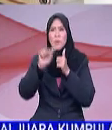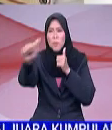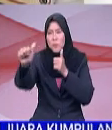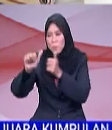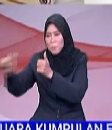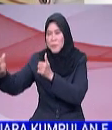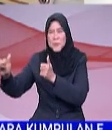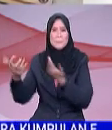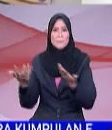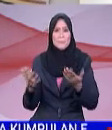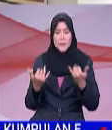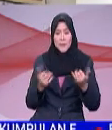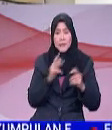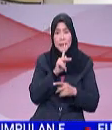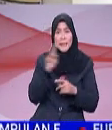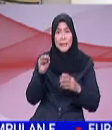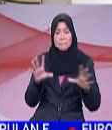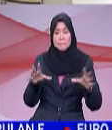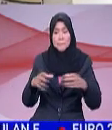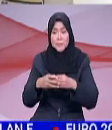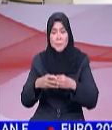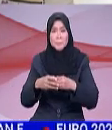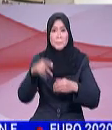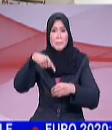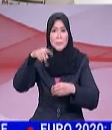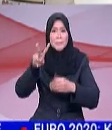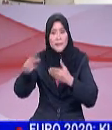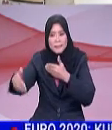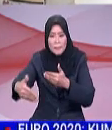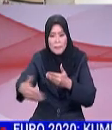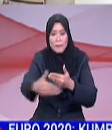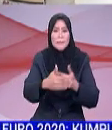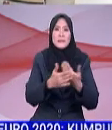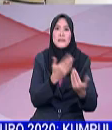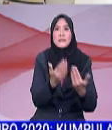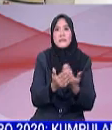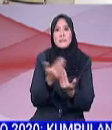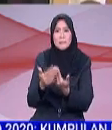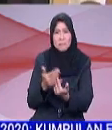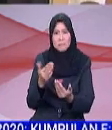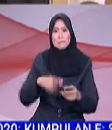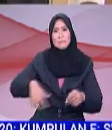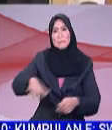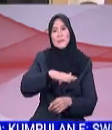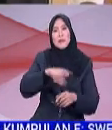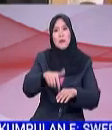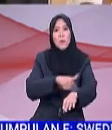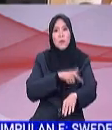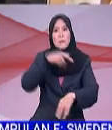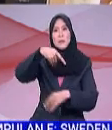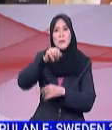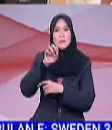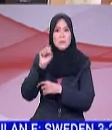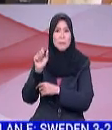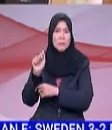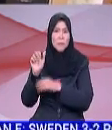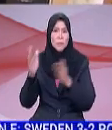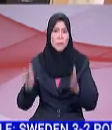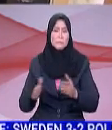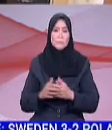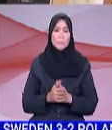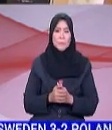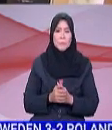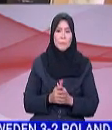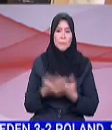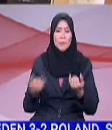Jadi lebih senanglah kami sebagai penduduk Kampung Long Pasir. Program yang berlangsung selama dua hari